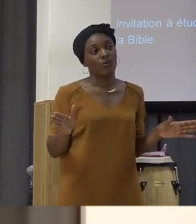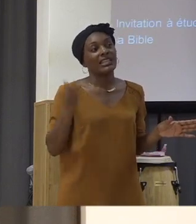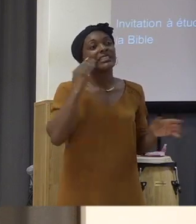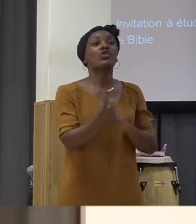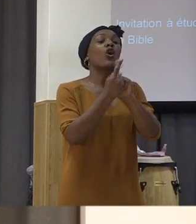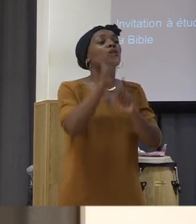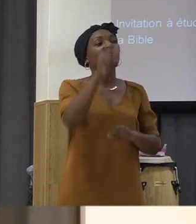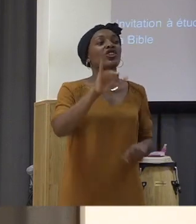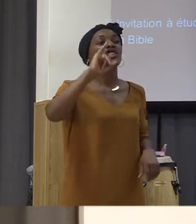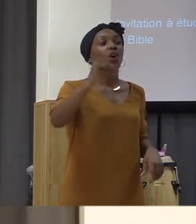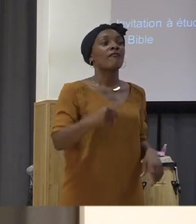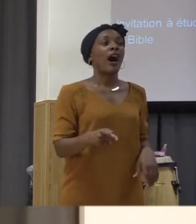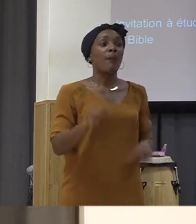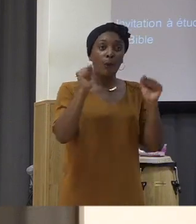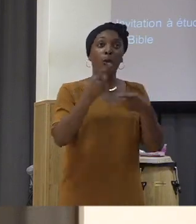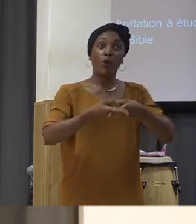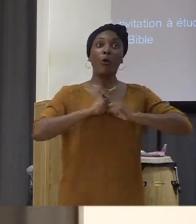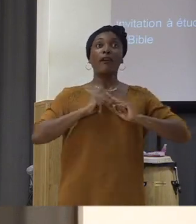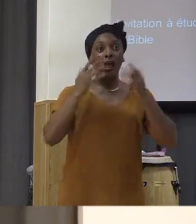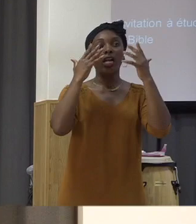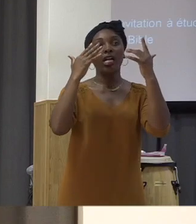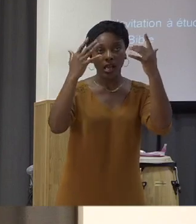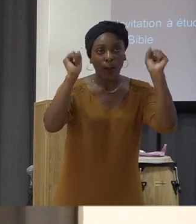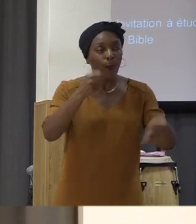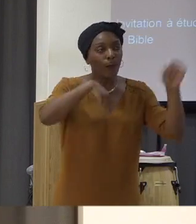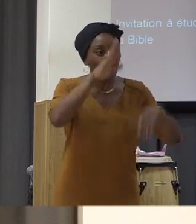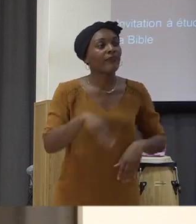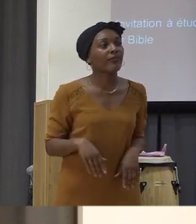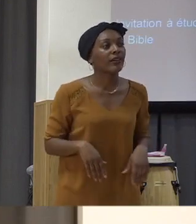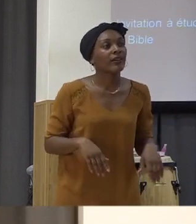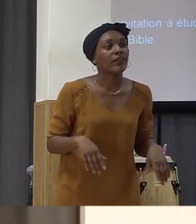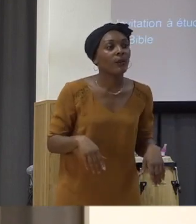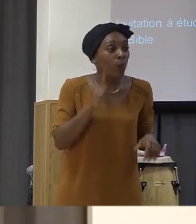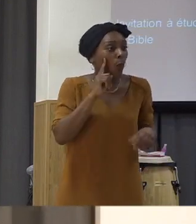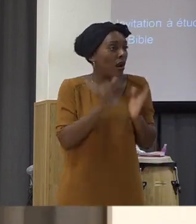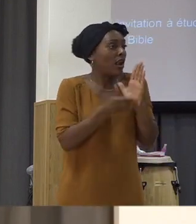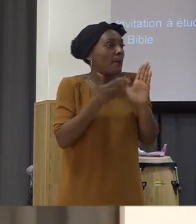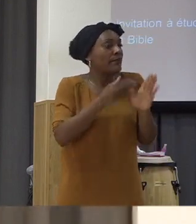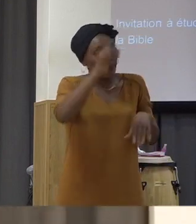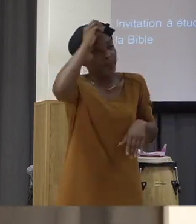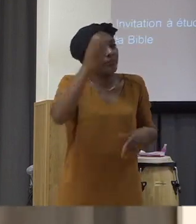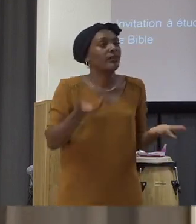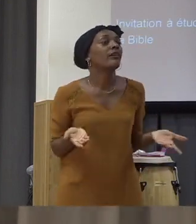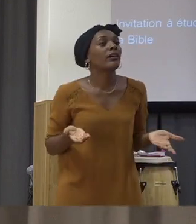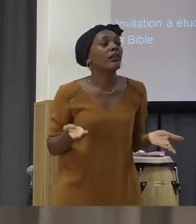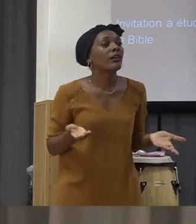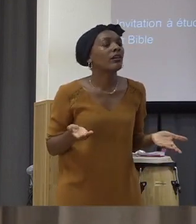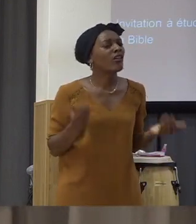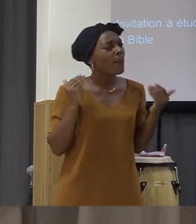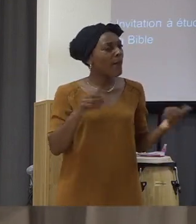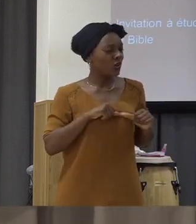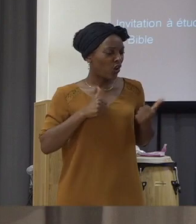témoin de Jéhovah, il pourra vous balader comme vous voulez, vous ne savez même pas ce qu'il pense, vous ne savez même pas véritablement, vous avez Dieu dans votre